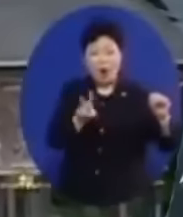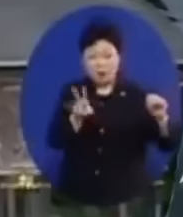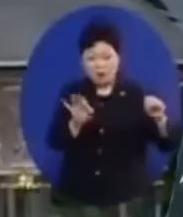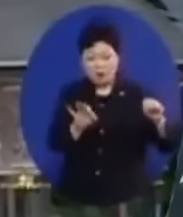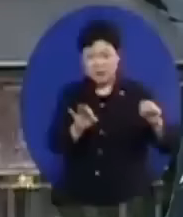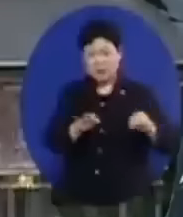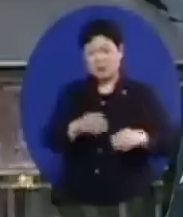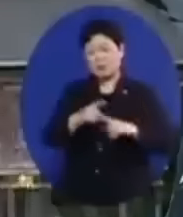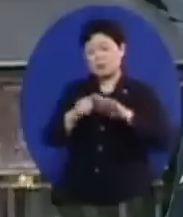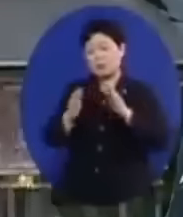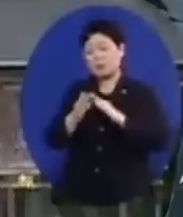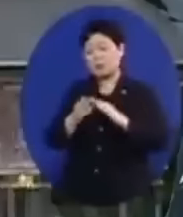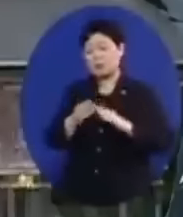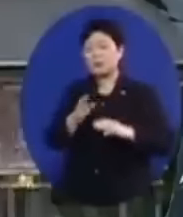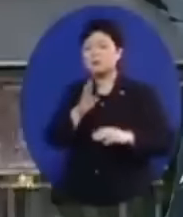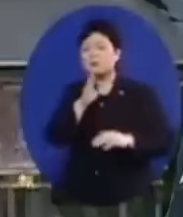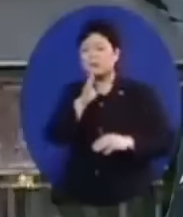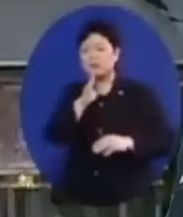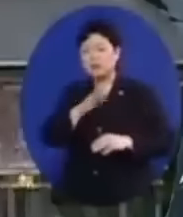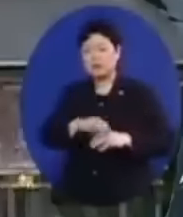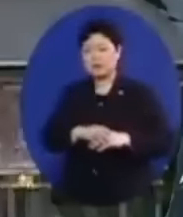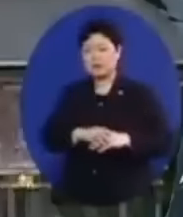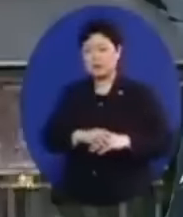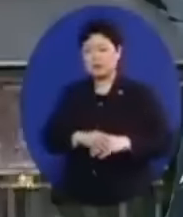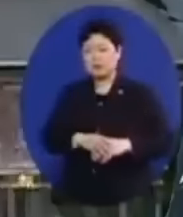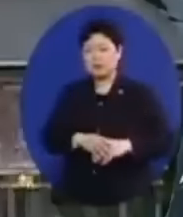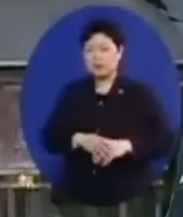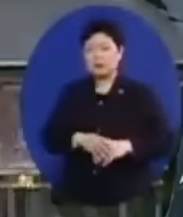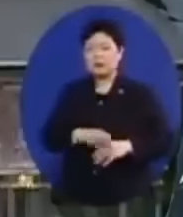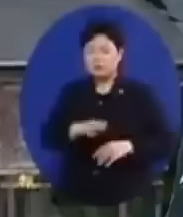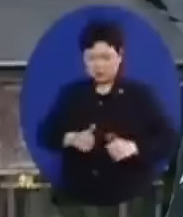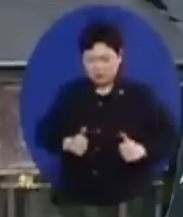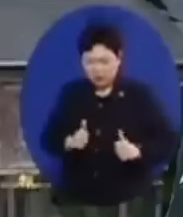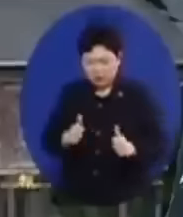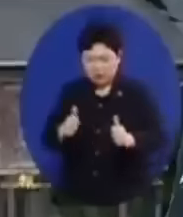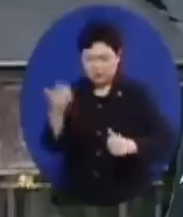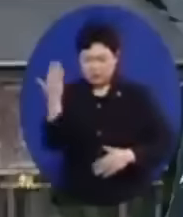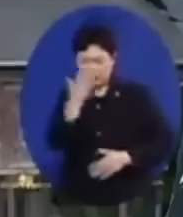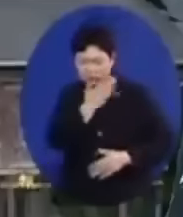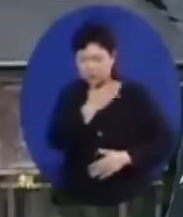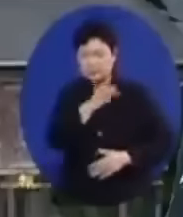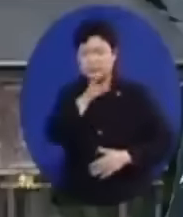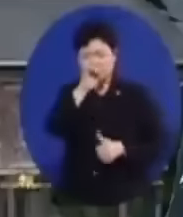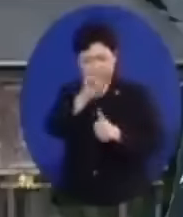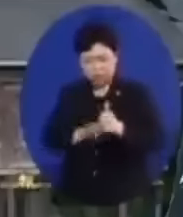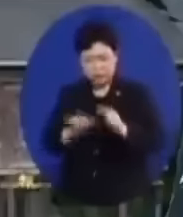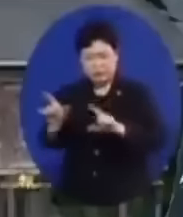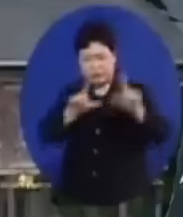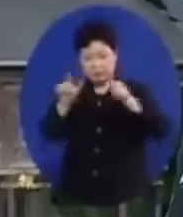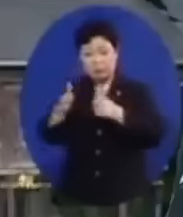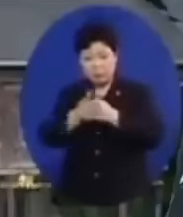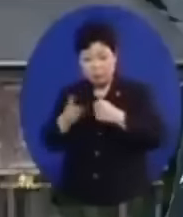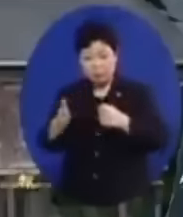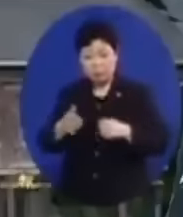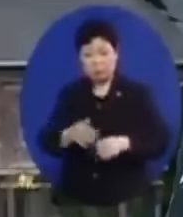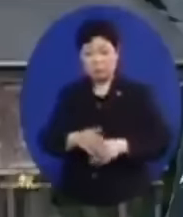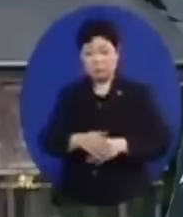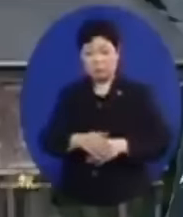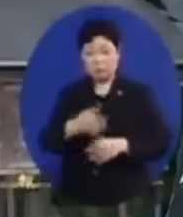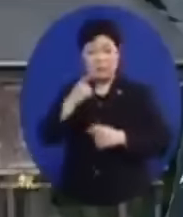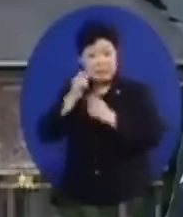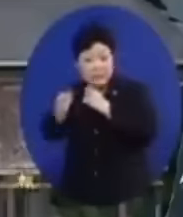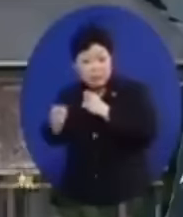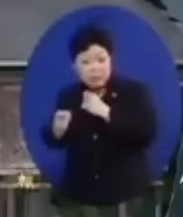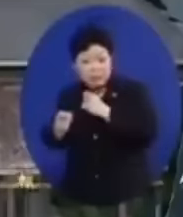못 먹은 것이 정직하고 성실하고 건면하고 충성스럽게 살았기 때문에 그런 것입니다. 내가